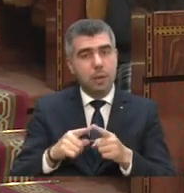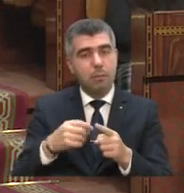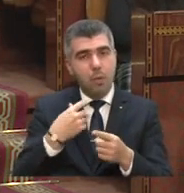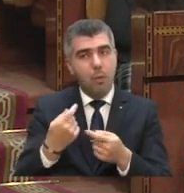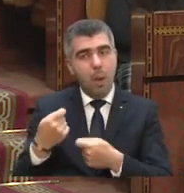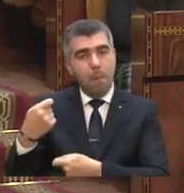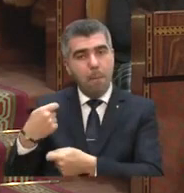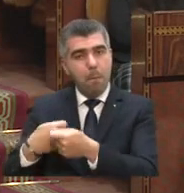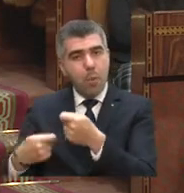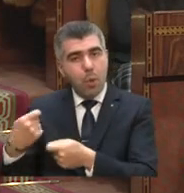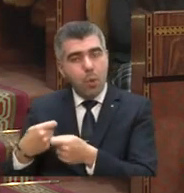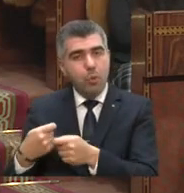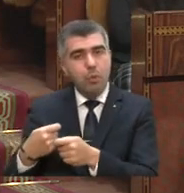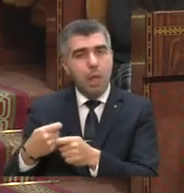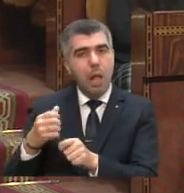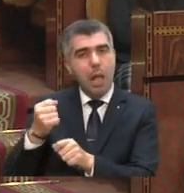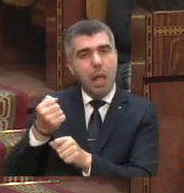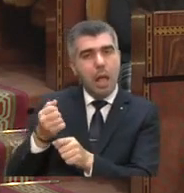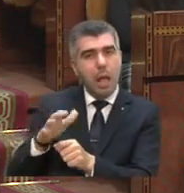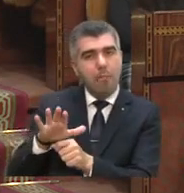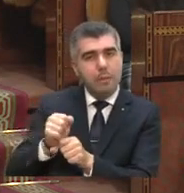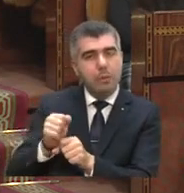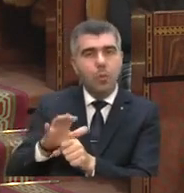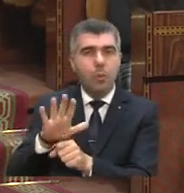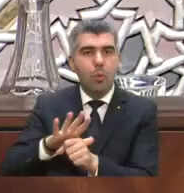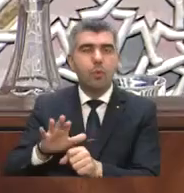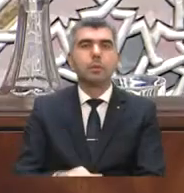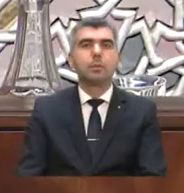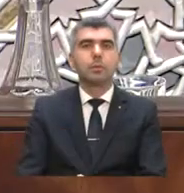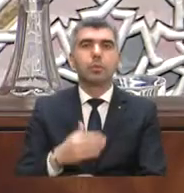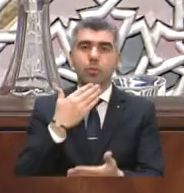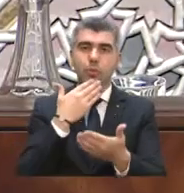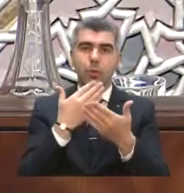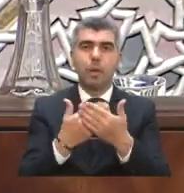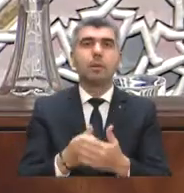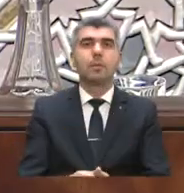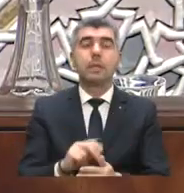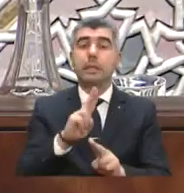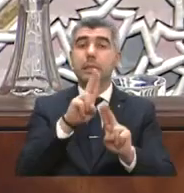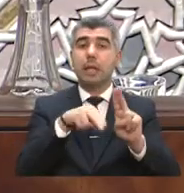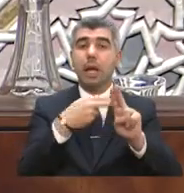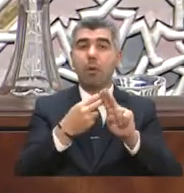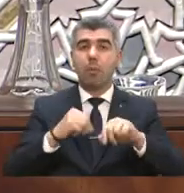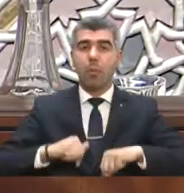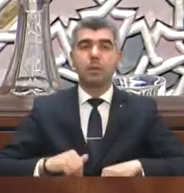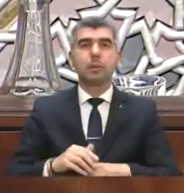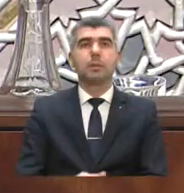اللي سميتو نتاع الحواميض إلى غير ذلك. شكرا. شكرا سيد النائب. جواب سيد الوزير.